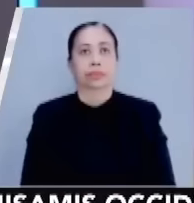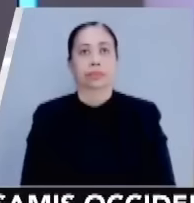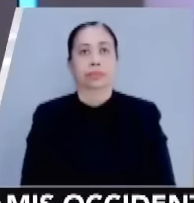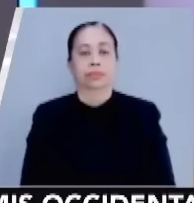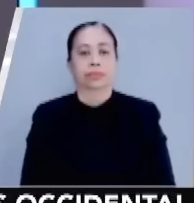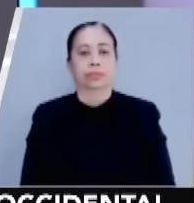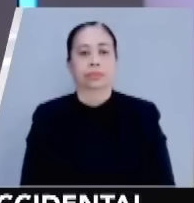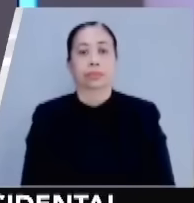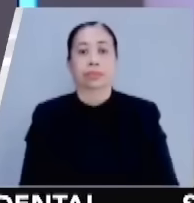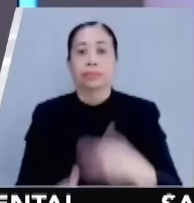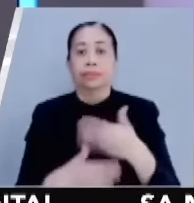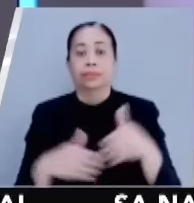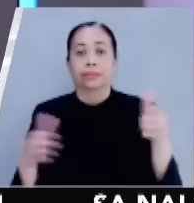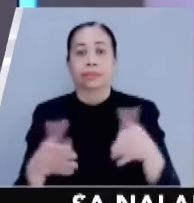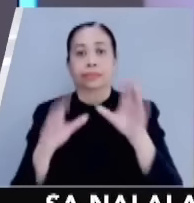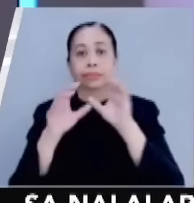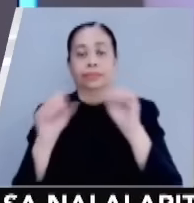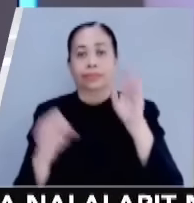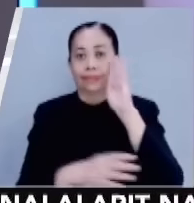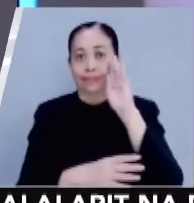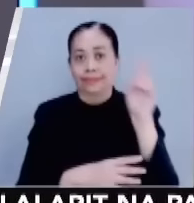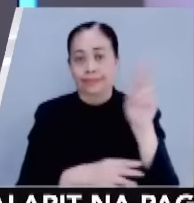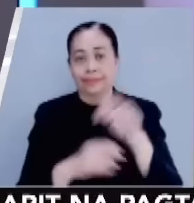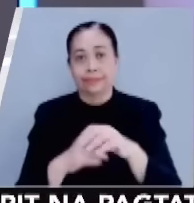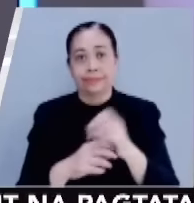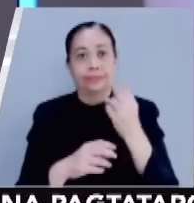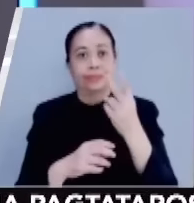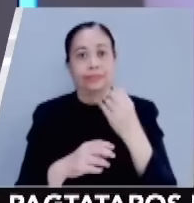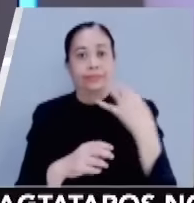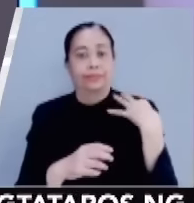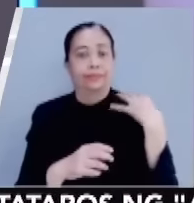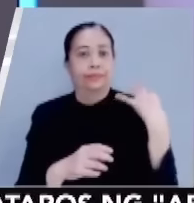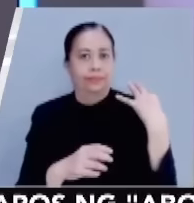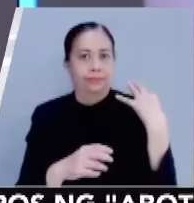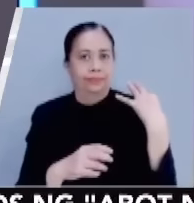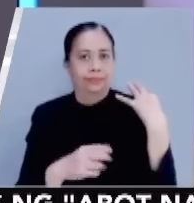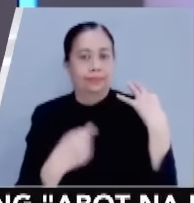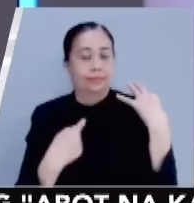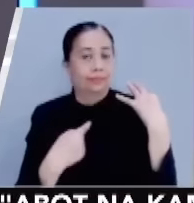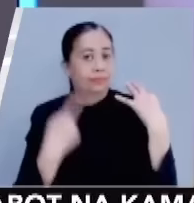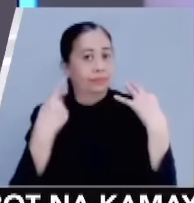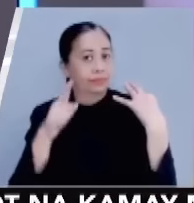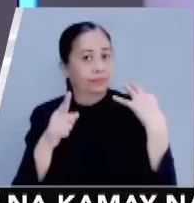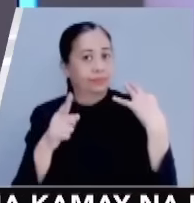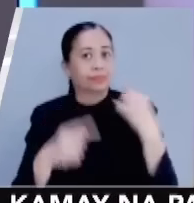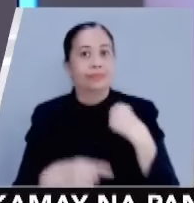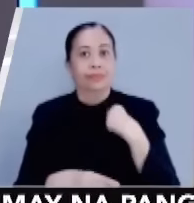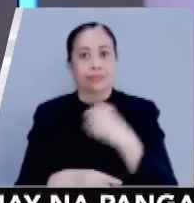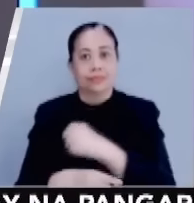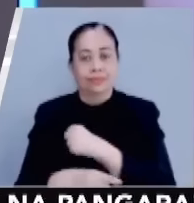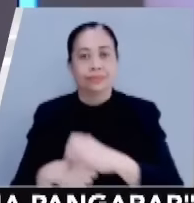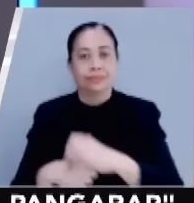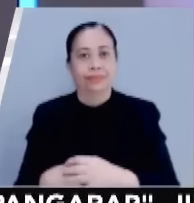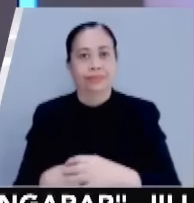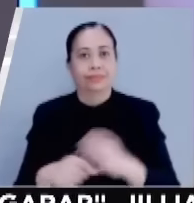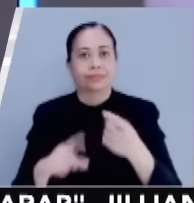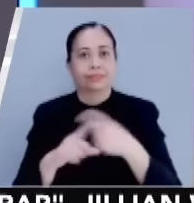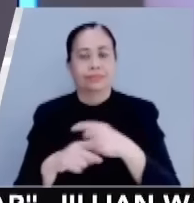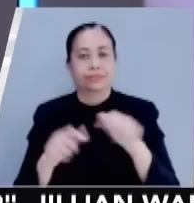Ipinakilala ni Pangulong Bongbong Marcos ang 12 kandidato o kakandidato sa pagka-senador mula sa